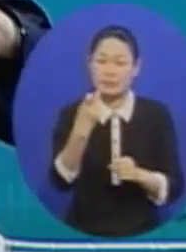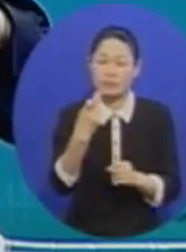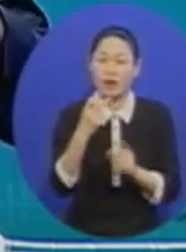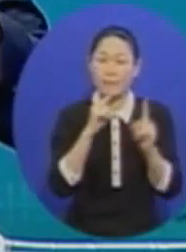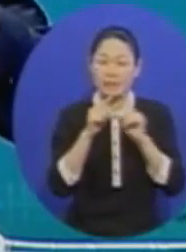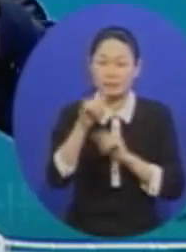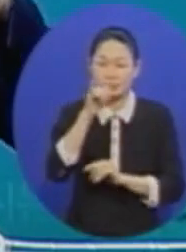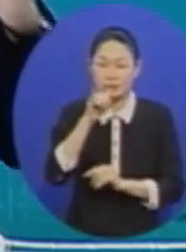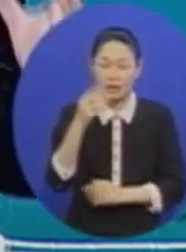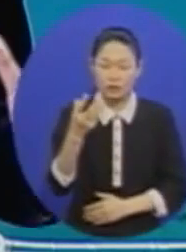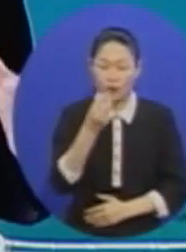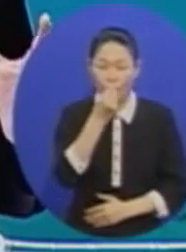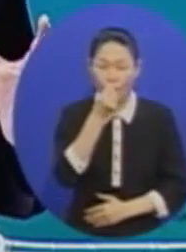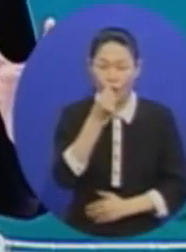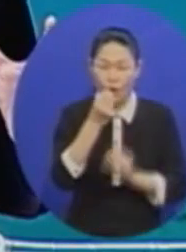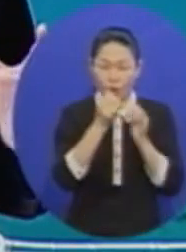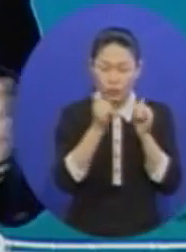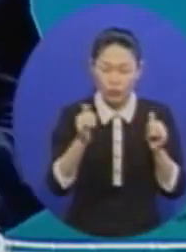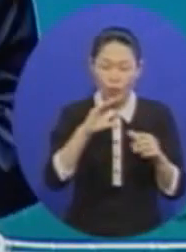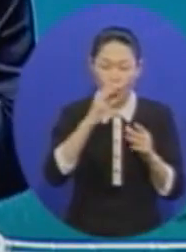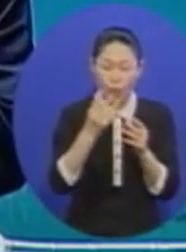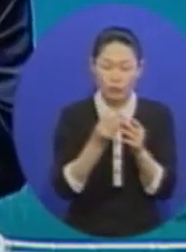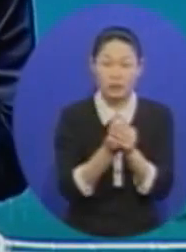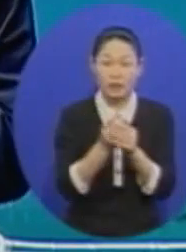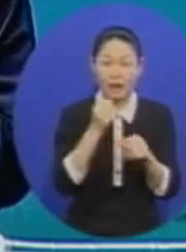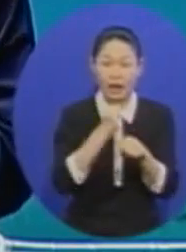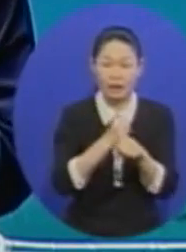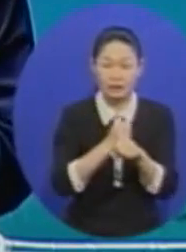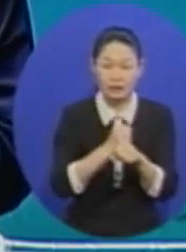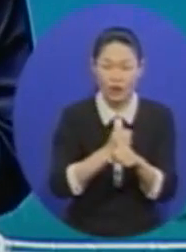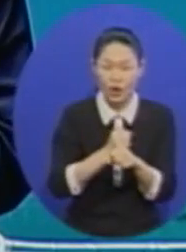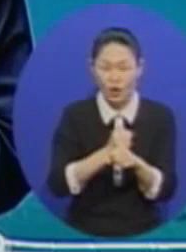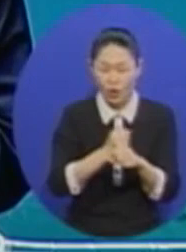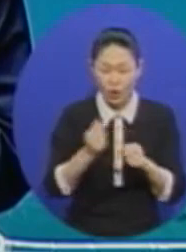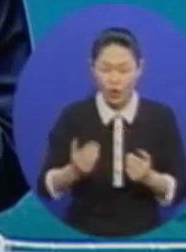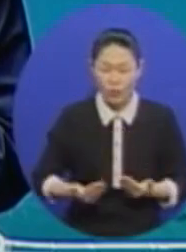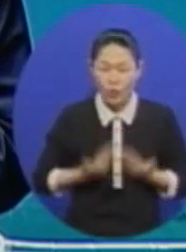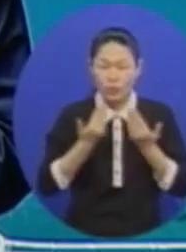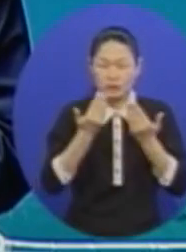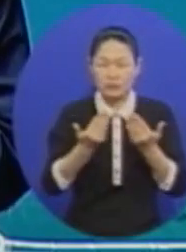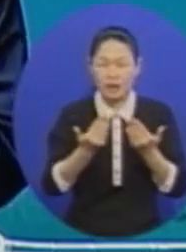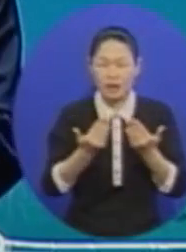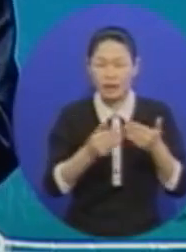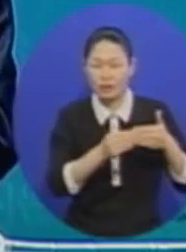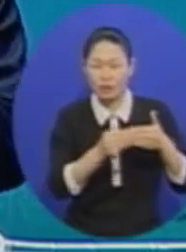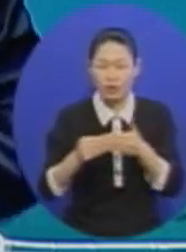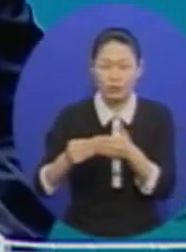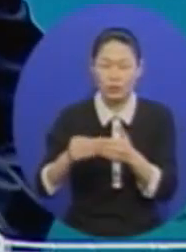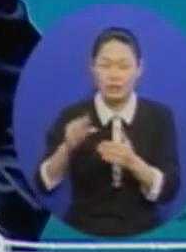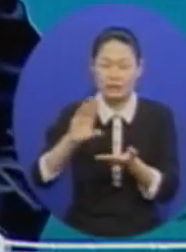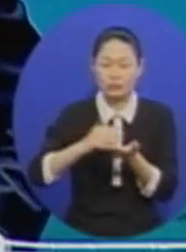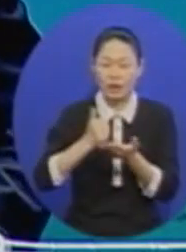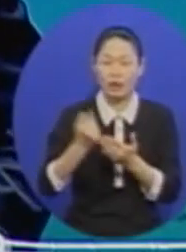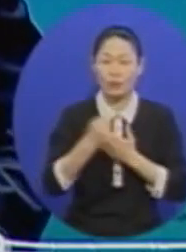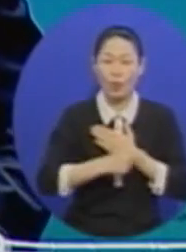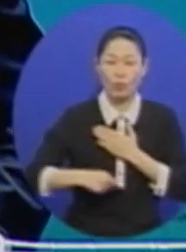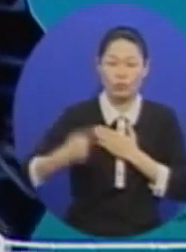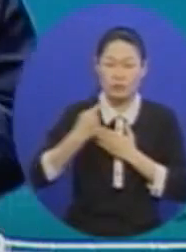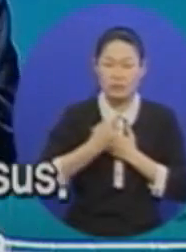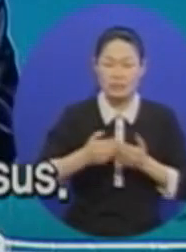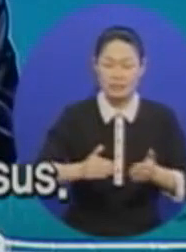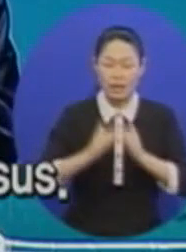성도를 온전케 하여 봉사의 일도 하게 하고 그리스도의 몸을 세우려 하십니다